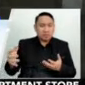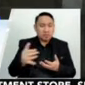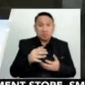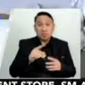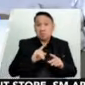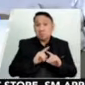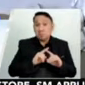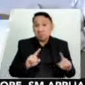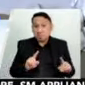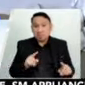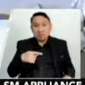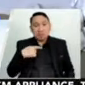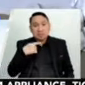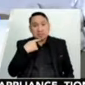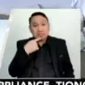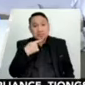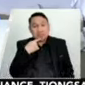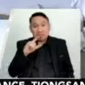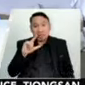aming LGU,